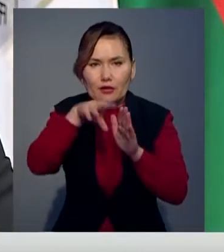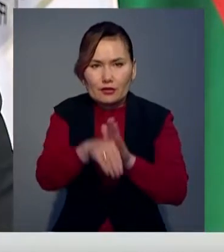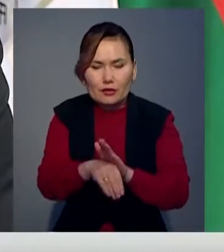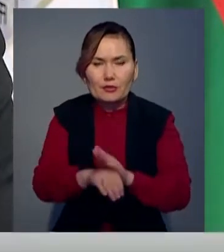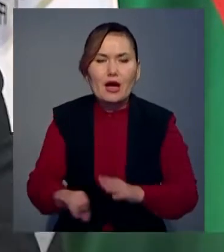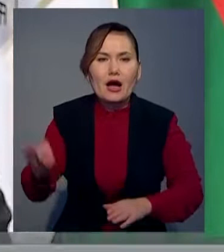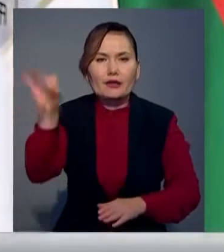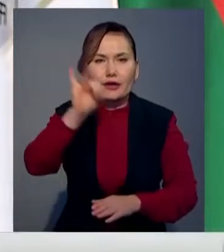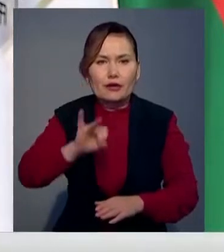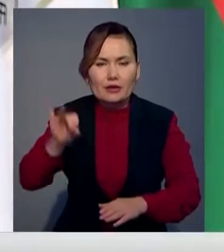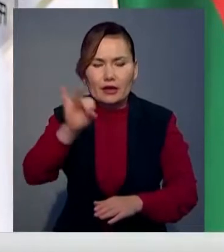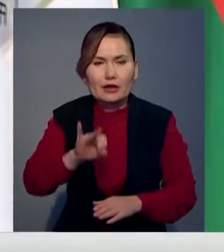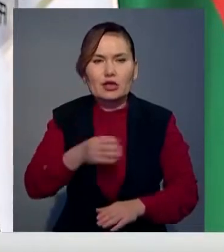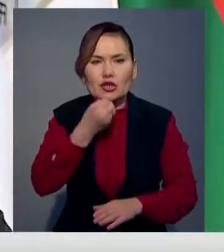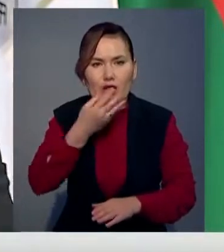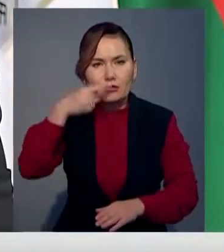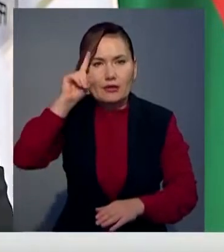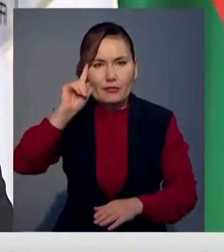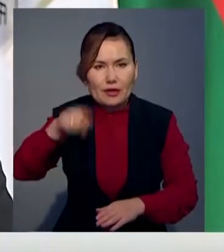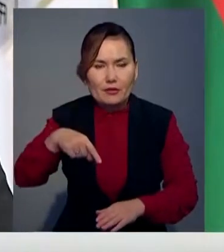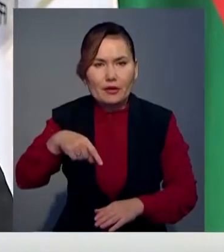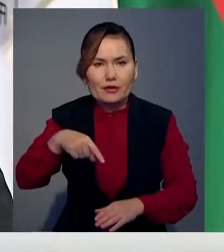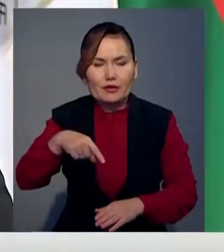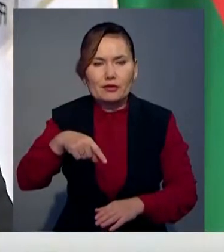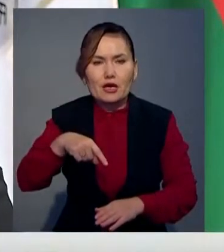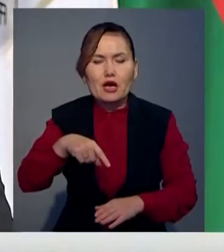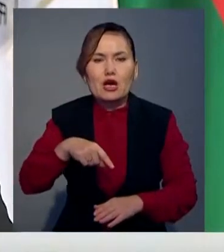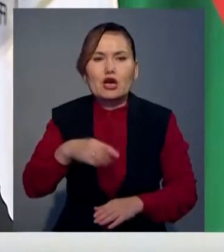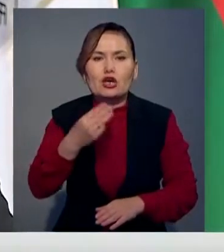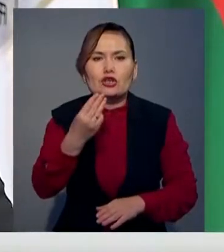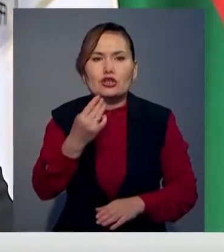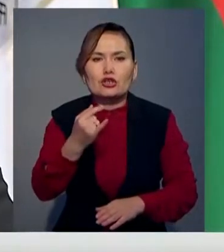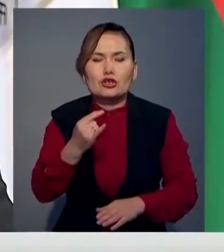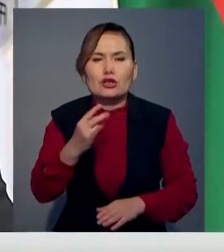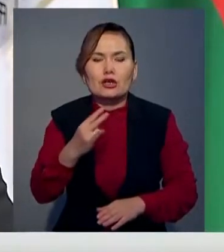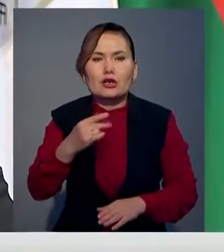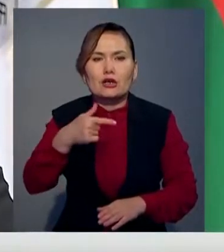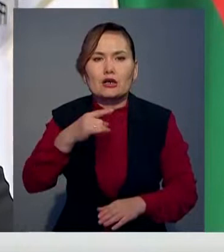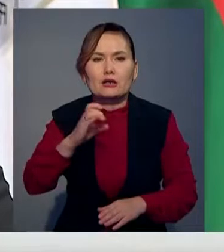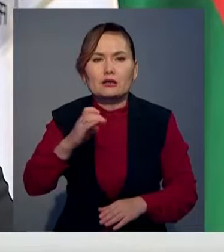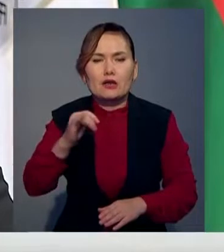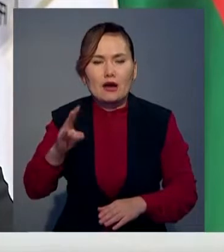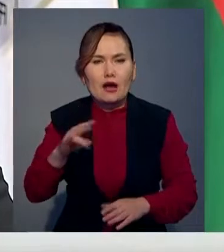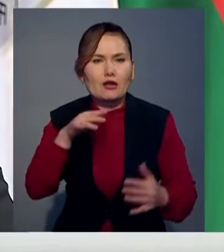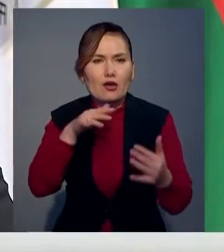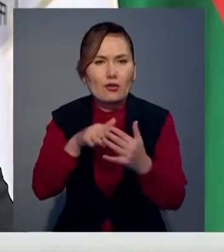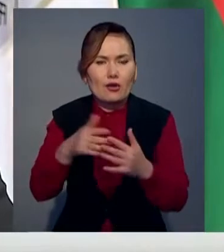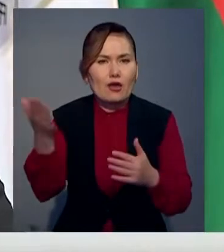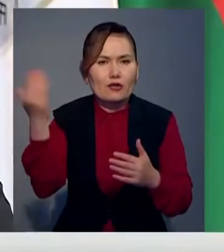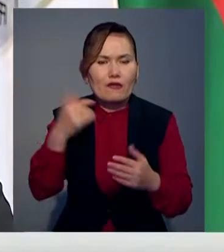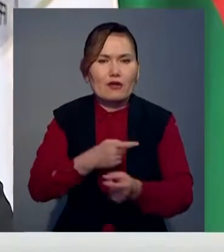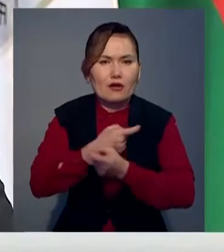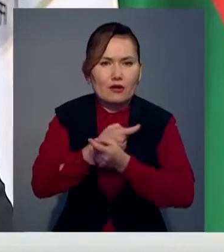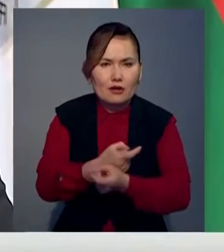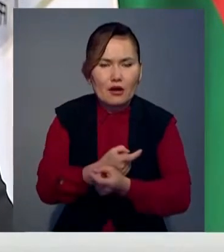тарихтан жақсы білесіз. Жалпы Шыңғыс ханның рөлі жөнінде жасаған жұмыстары